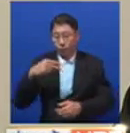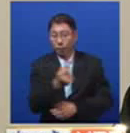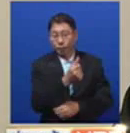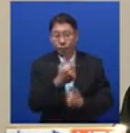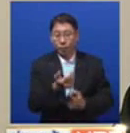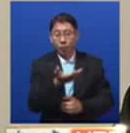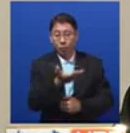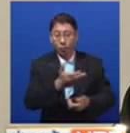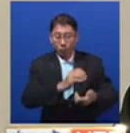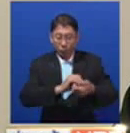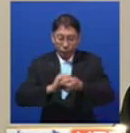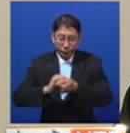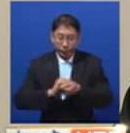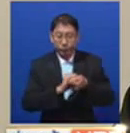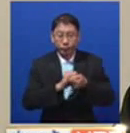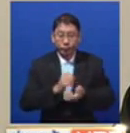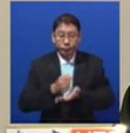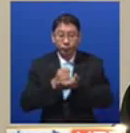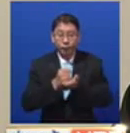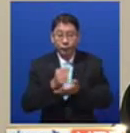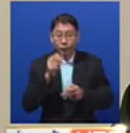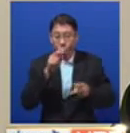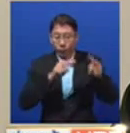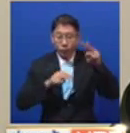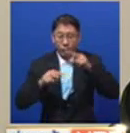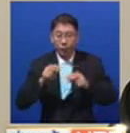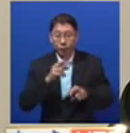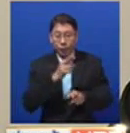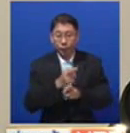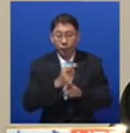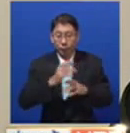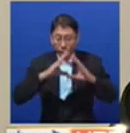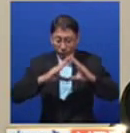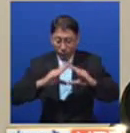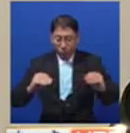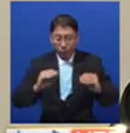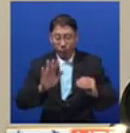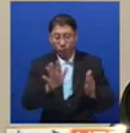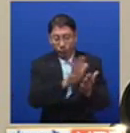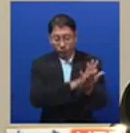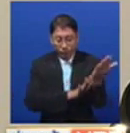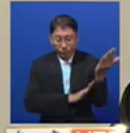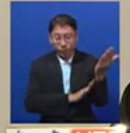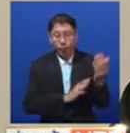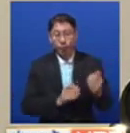และขอความร่วมมือช่วยกันสอดส่องดูแลเพื่อรักษาความสงบเรียบร้อยของบ้านเมือง